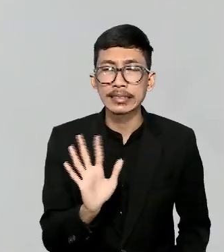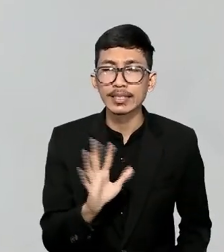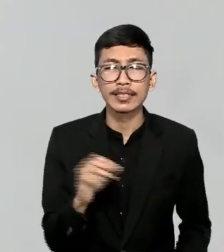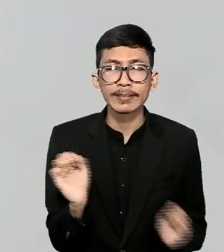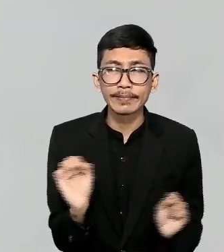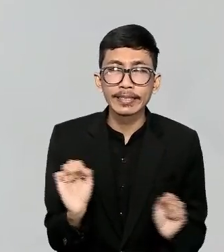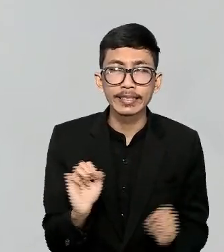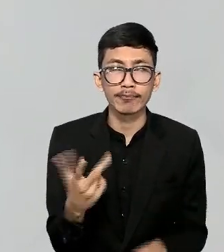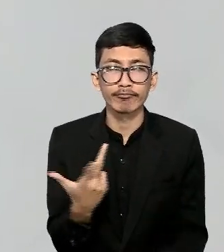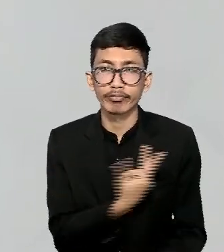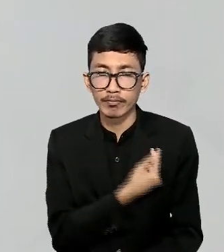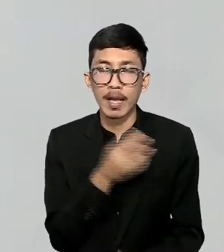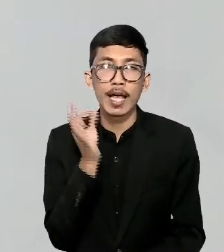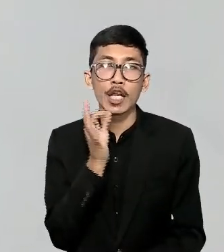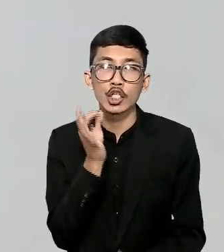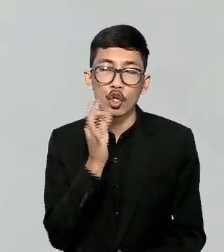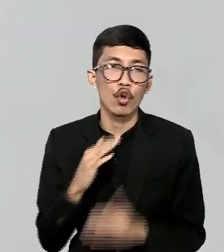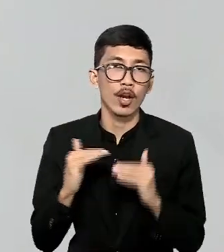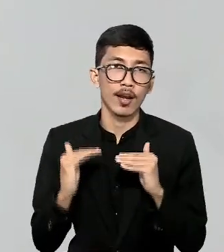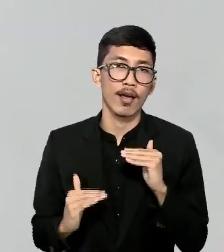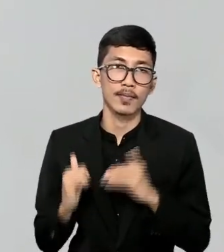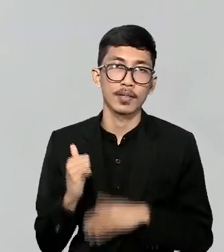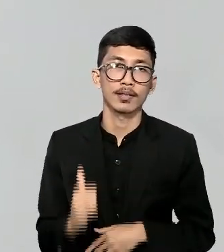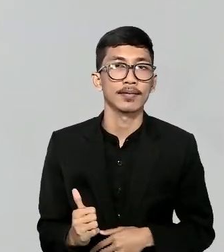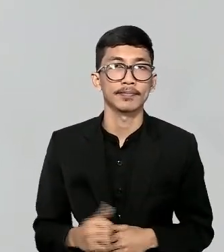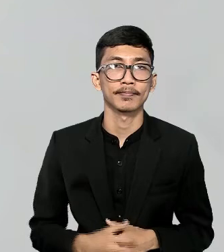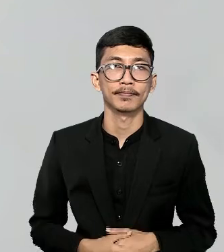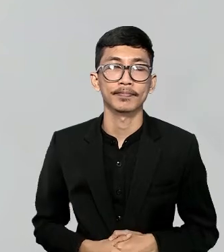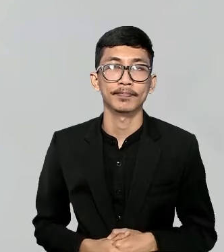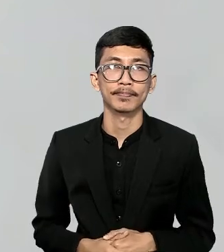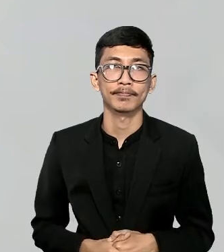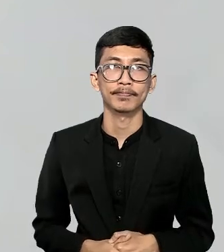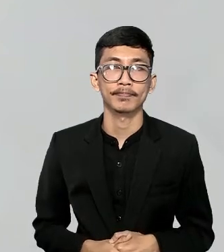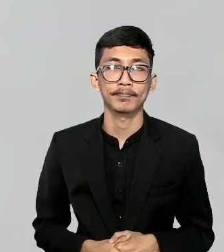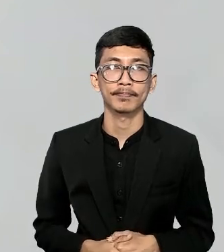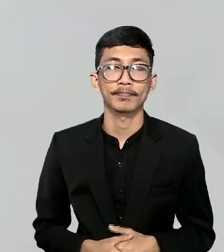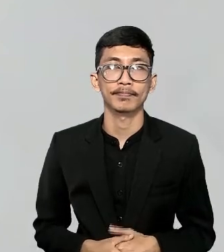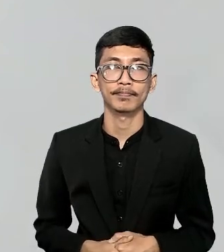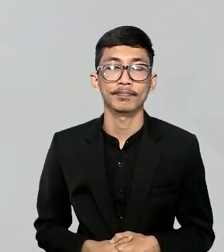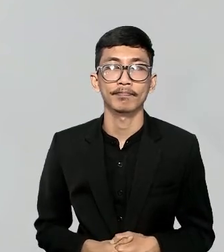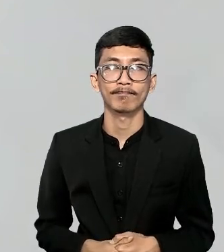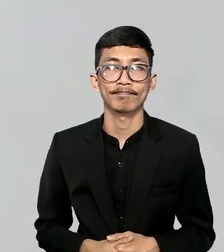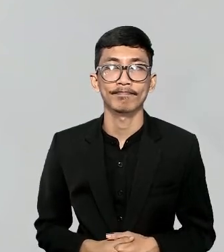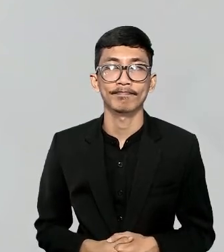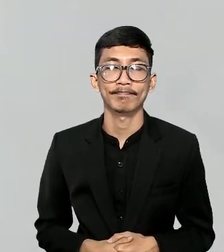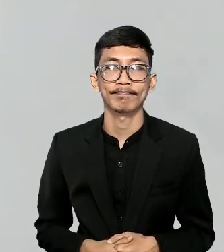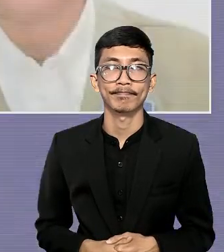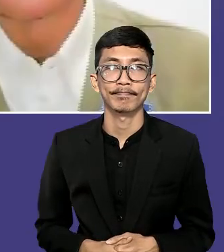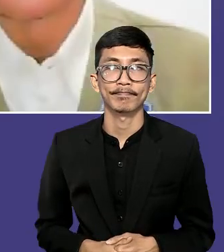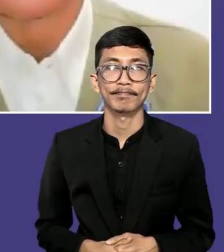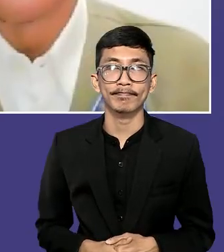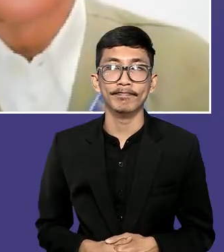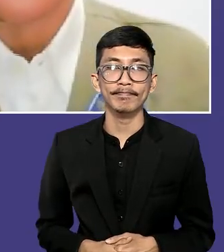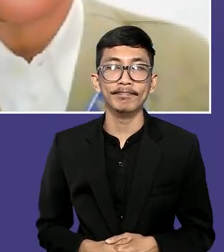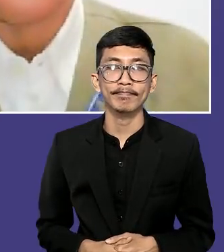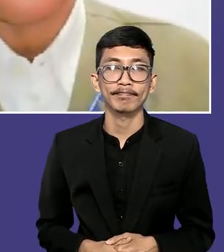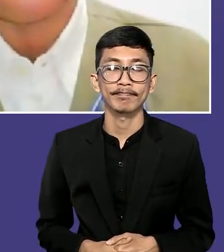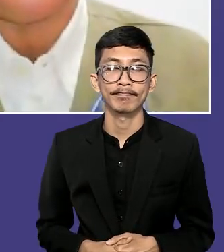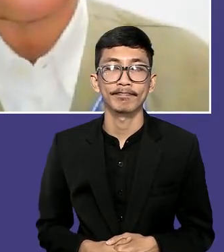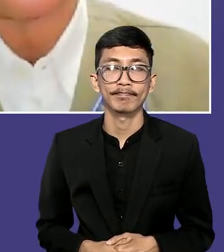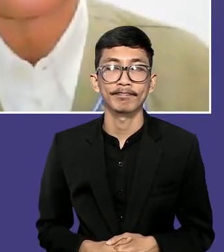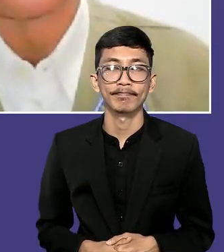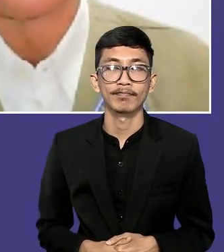itu akan menurunkan risiko kita apapun itu strain yang menginfeksi kita baik kasih.doc sangat singkat saya